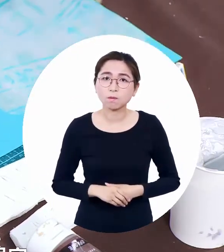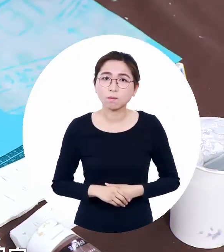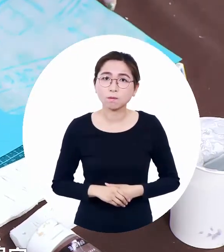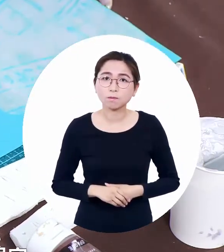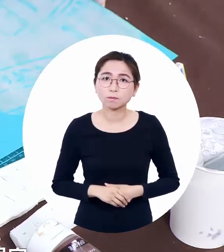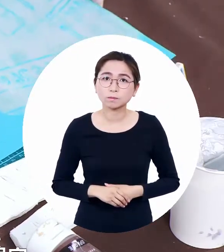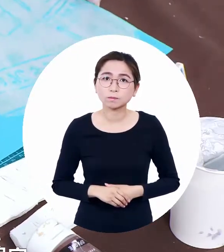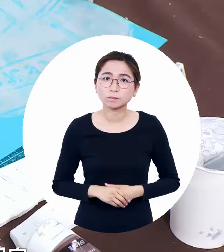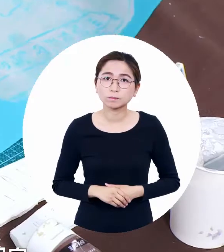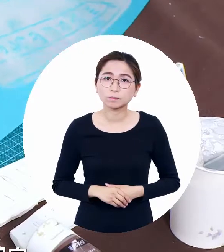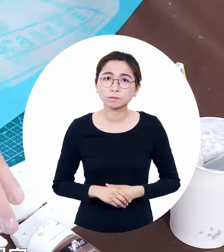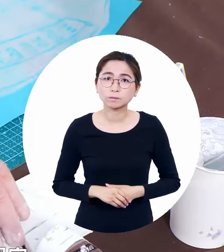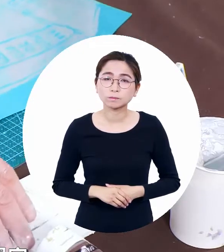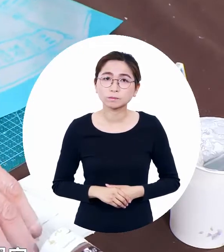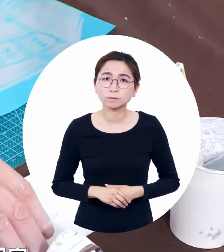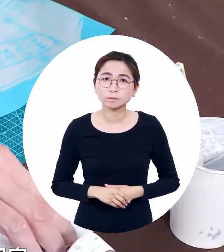做個。